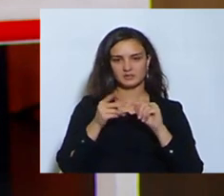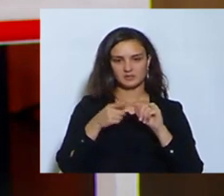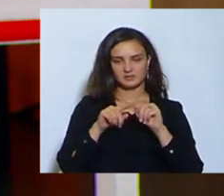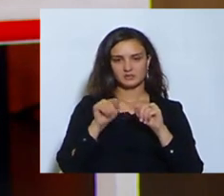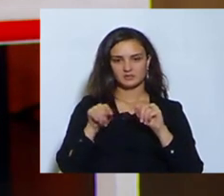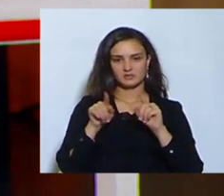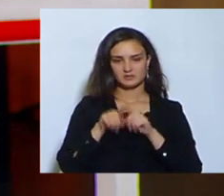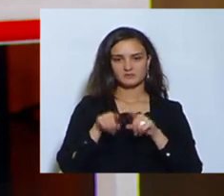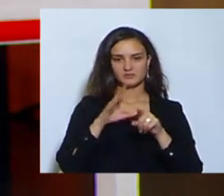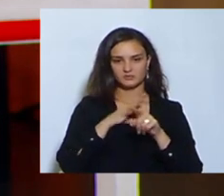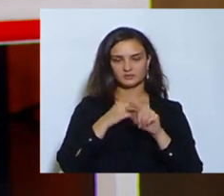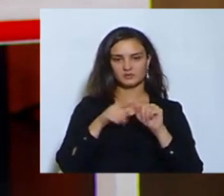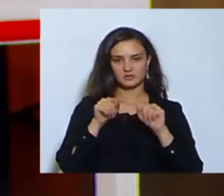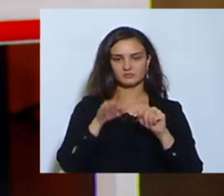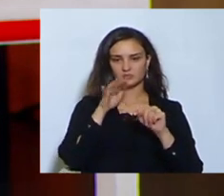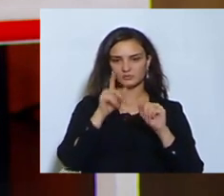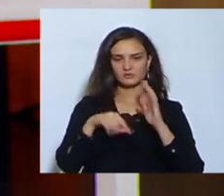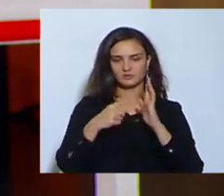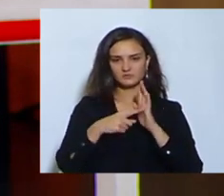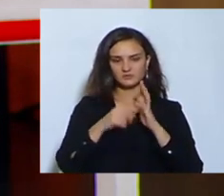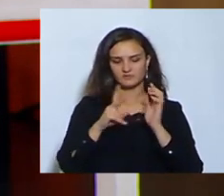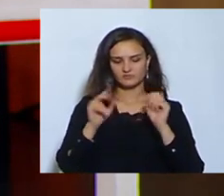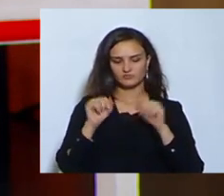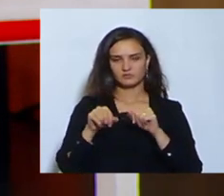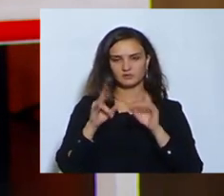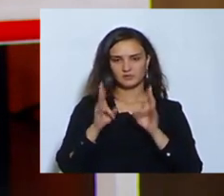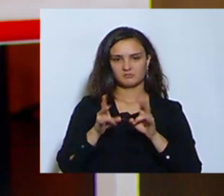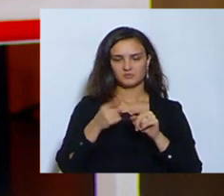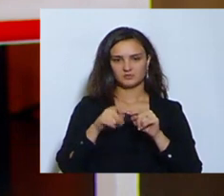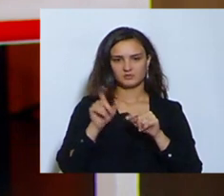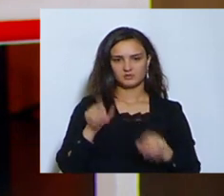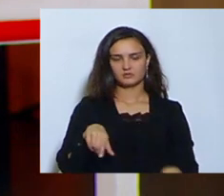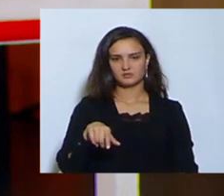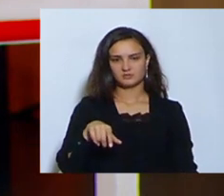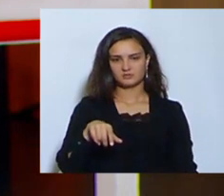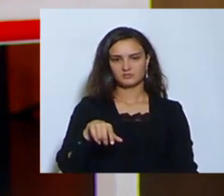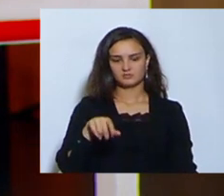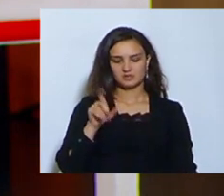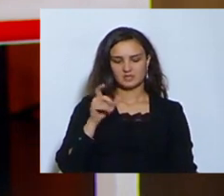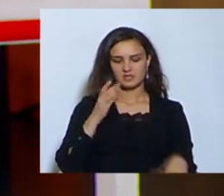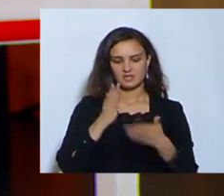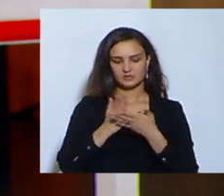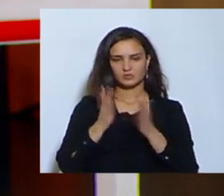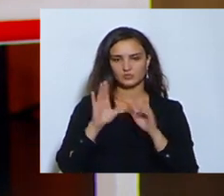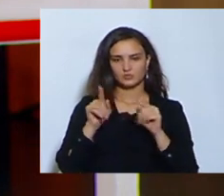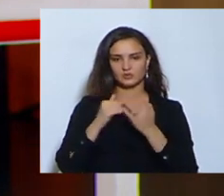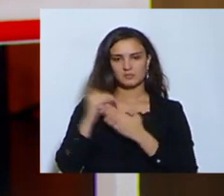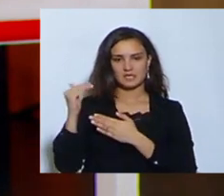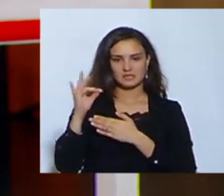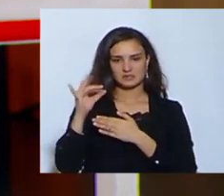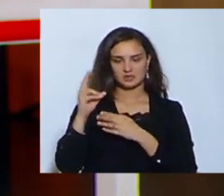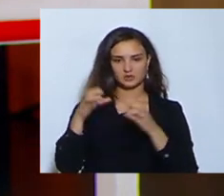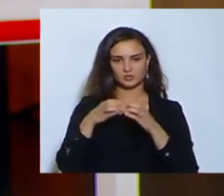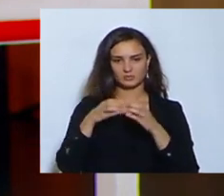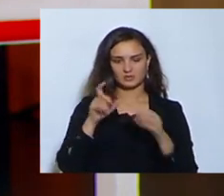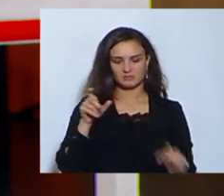გქონდეს. აი ამ დროს ისმის კითხვა, ვის შეიძლება დაემართოს ეს? არის თუ არა მაღალი რისკის